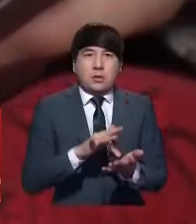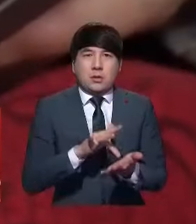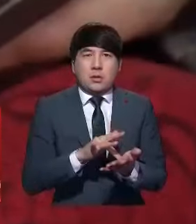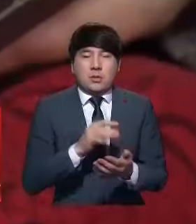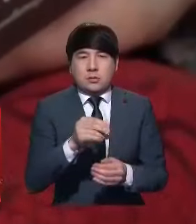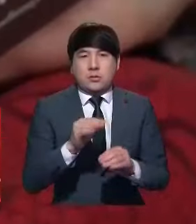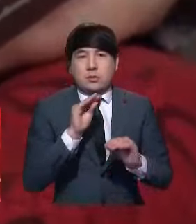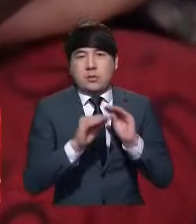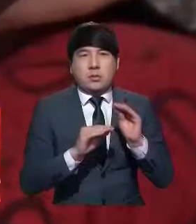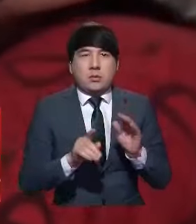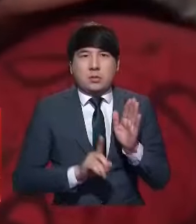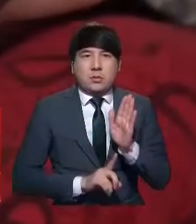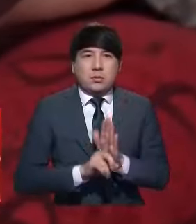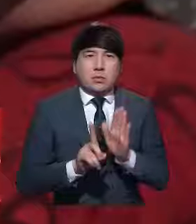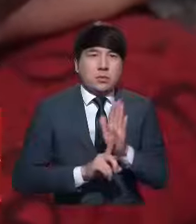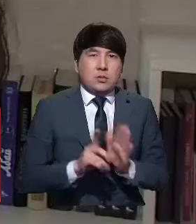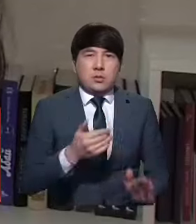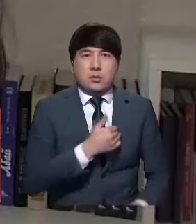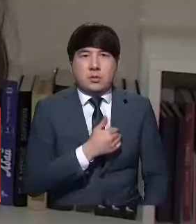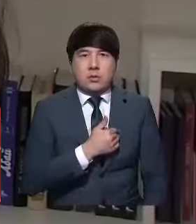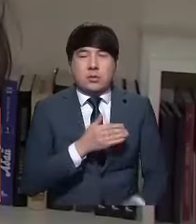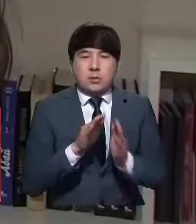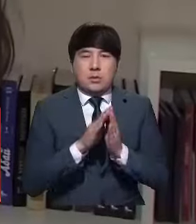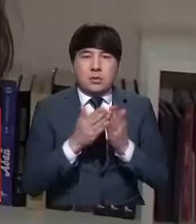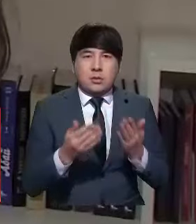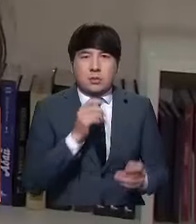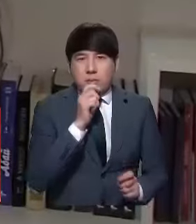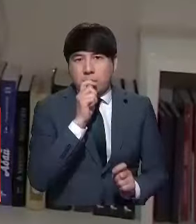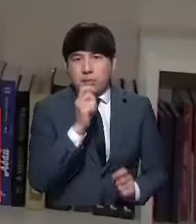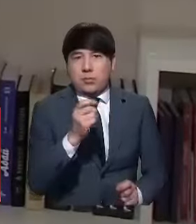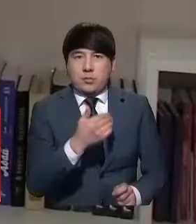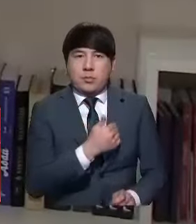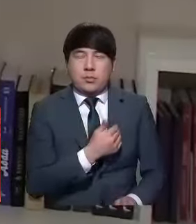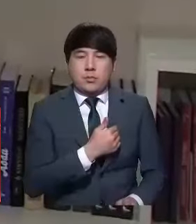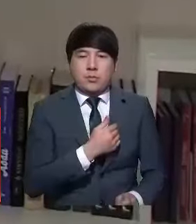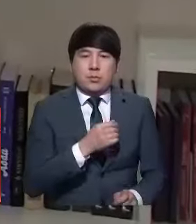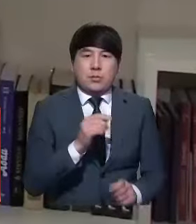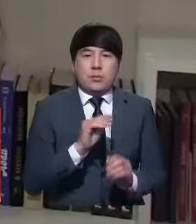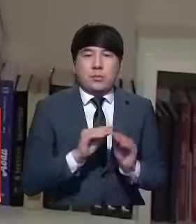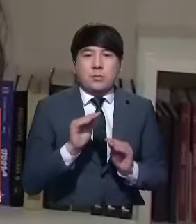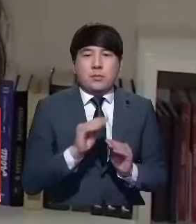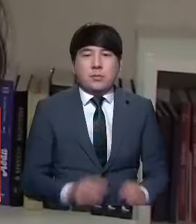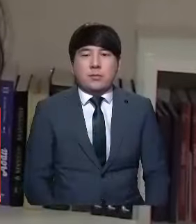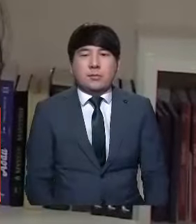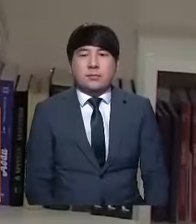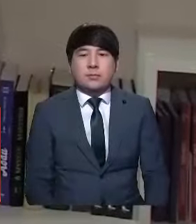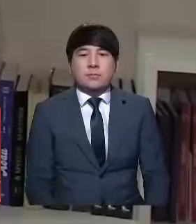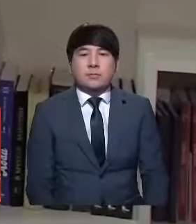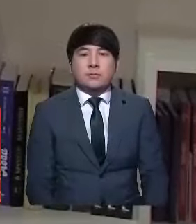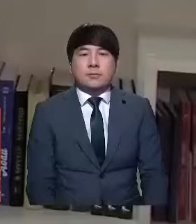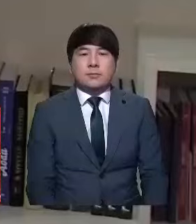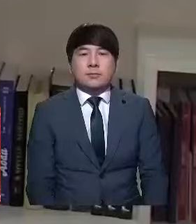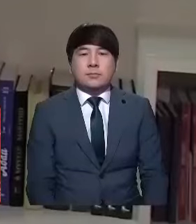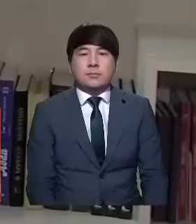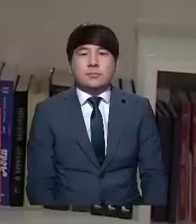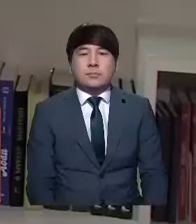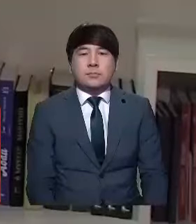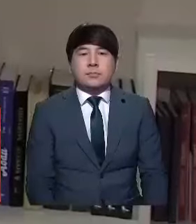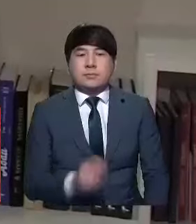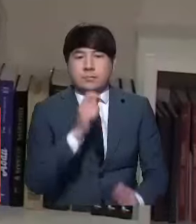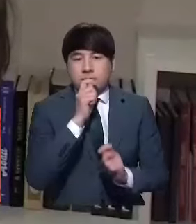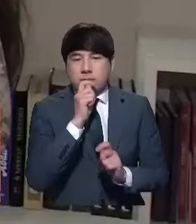Жолдасы екеуі кітап сыйлауды насихаттайды. Әлихан, Ахмет және Міржақыптың ақыл сөздерін сіздерге тарту етеміз. Ой,